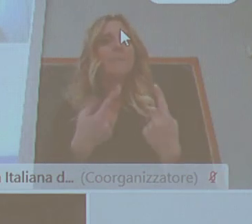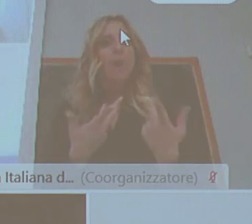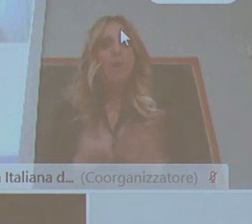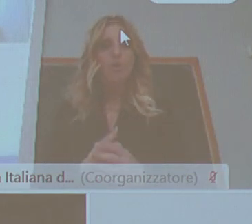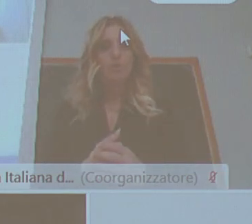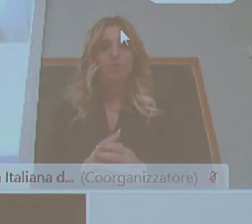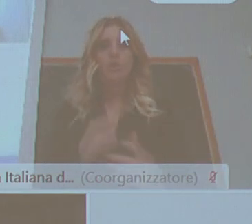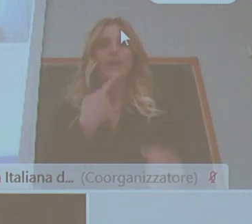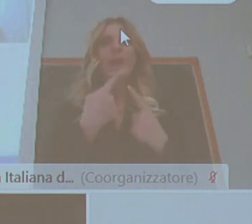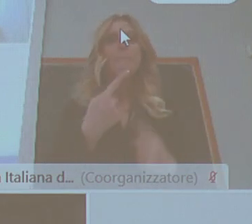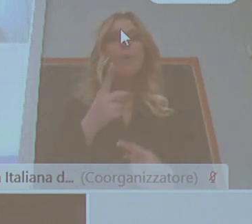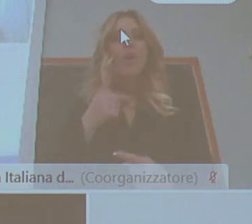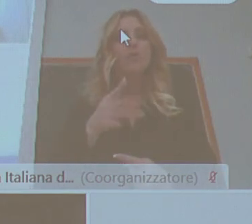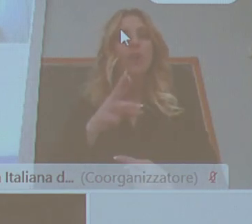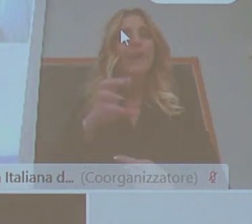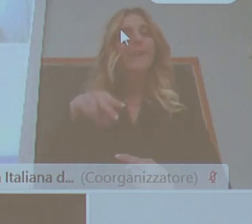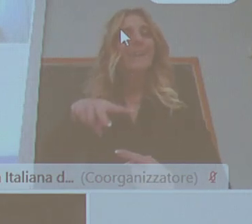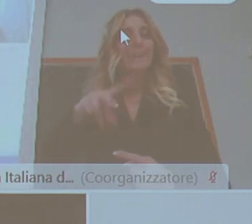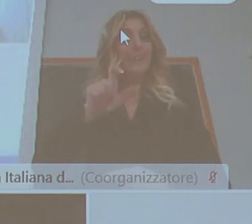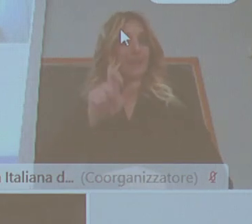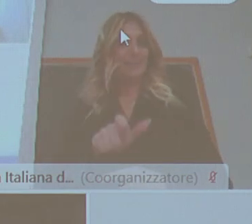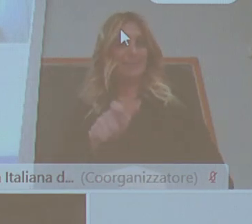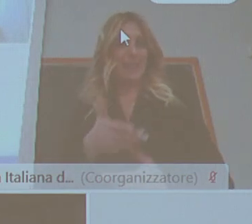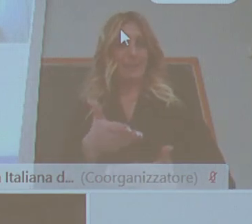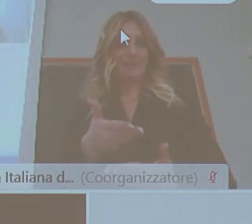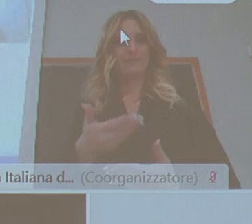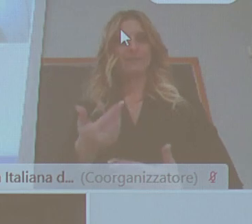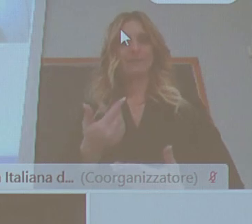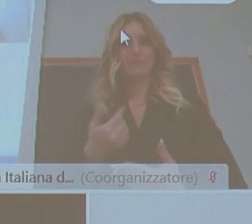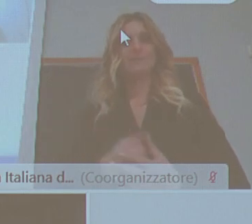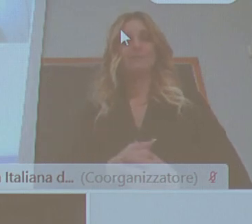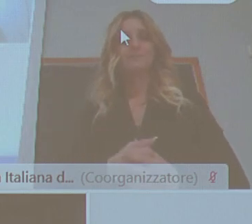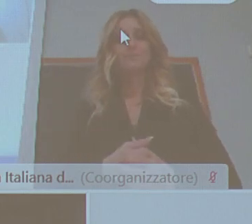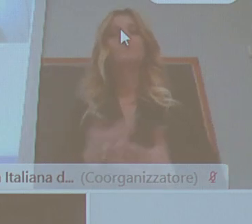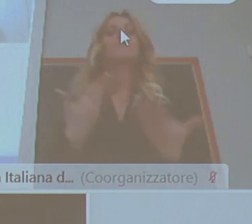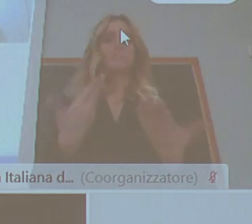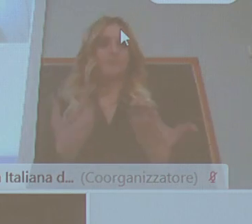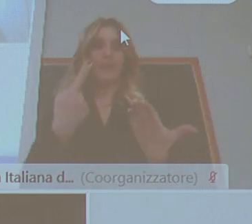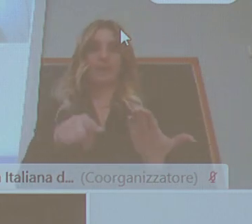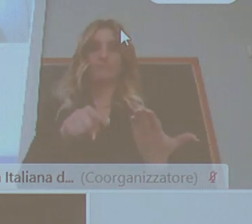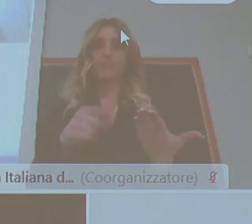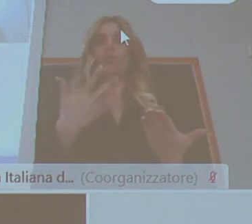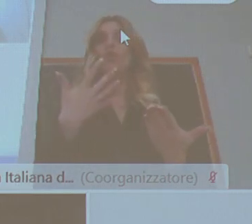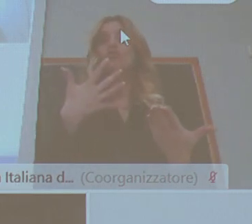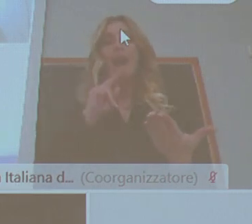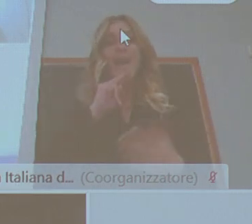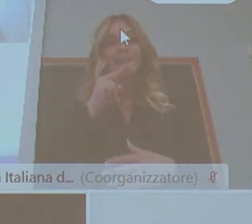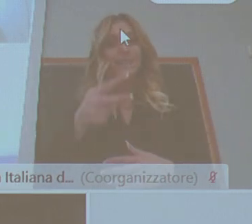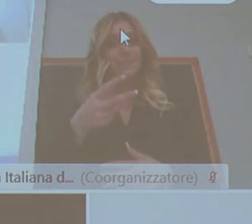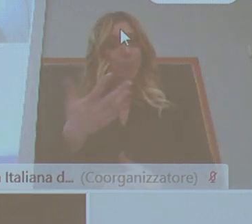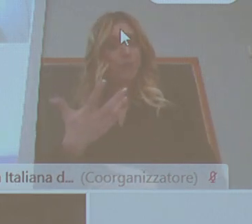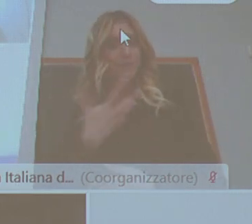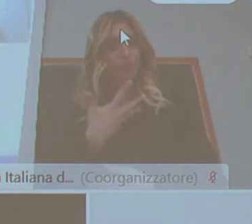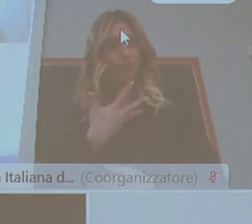di Green Italy, quello simbola con Union Camera, ecco, già dà delle risposte